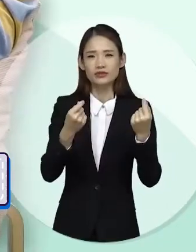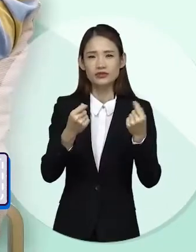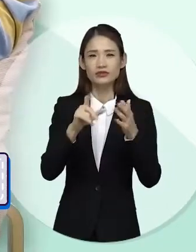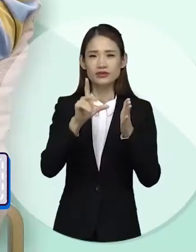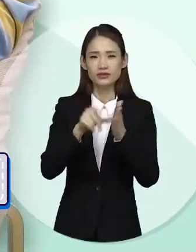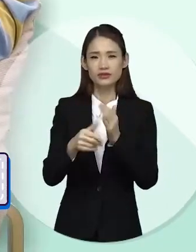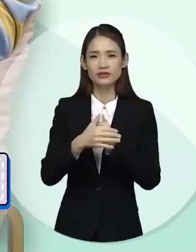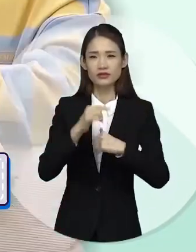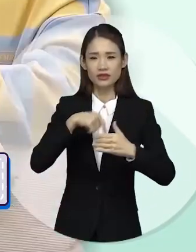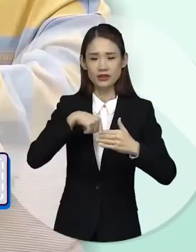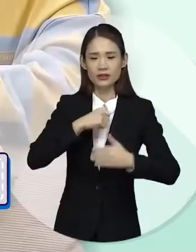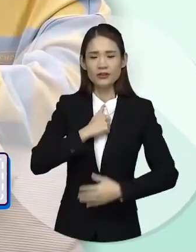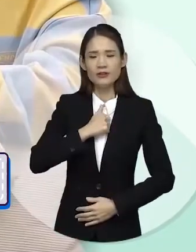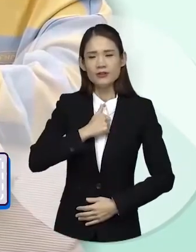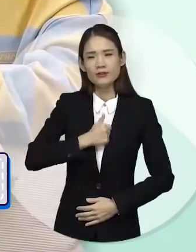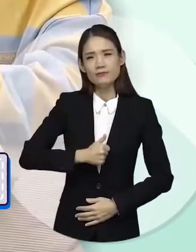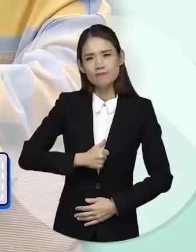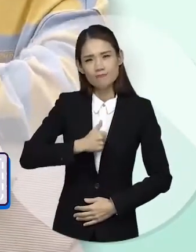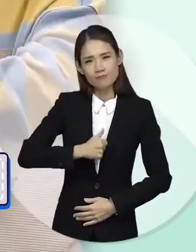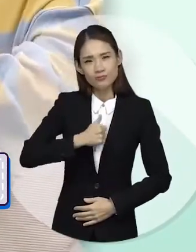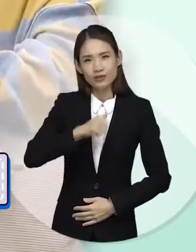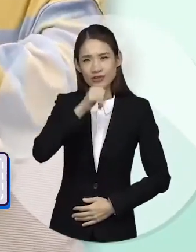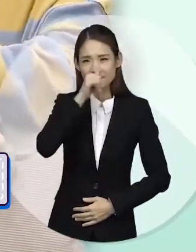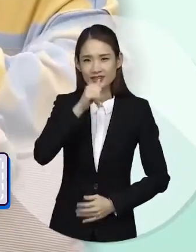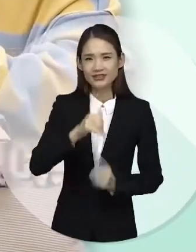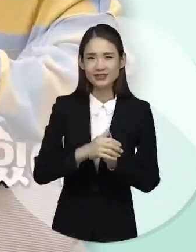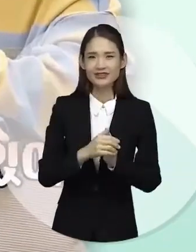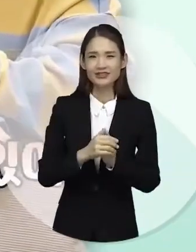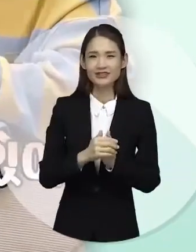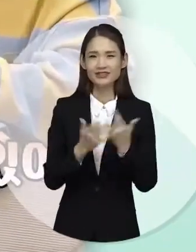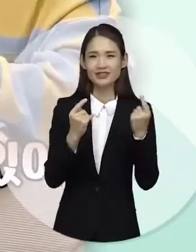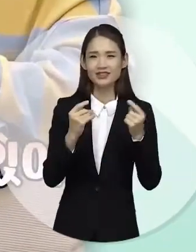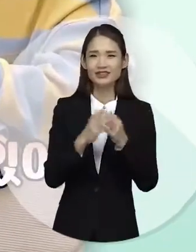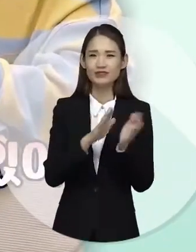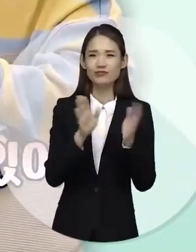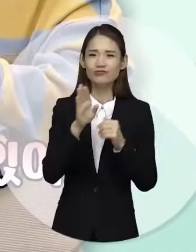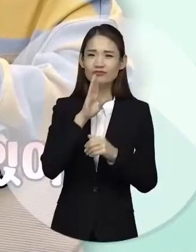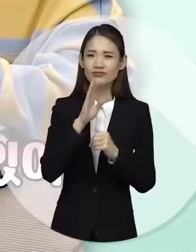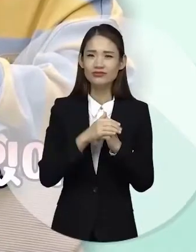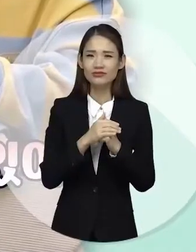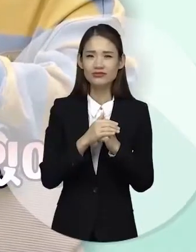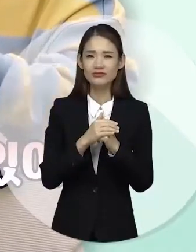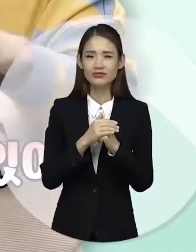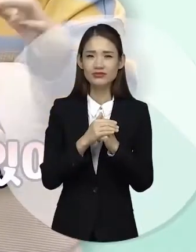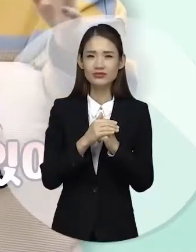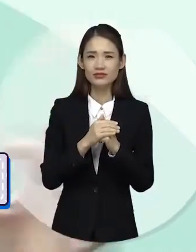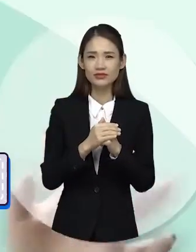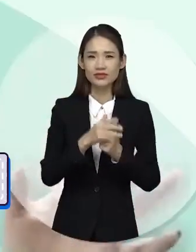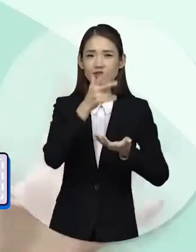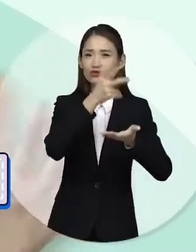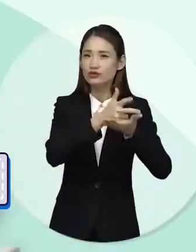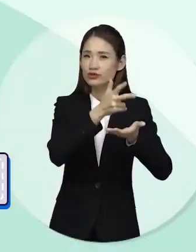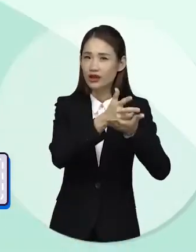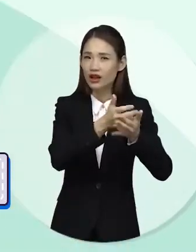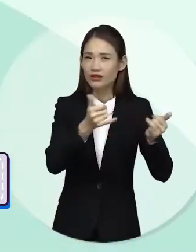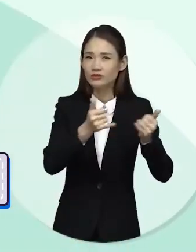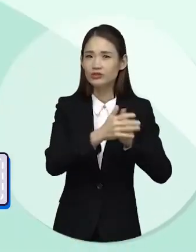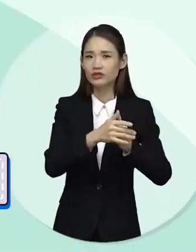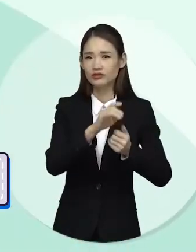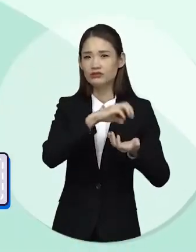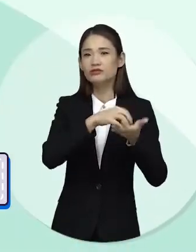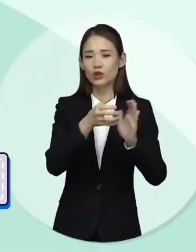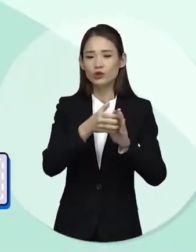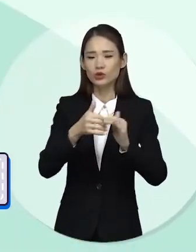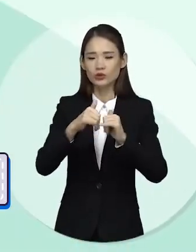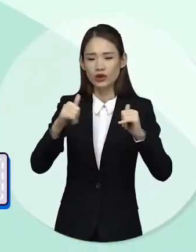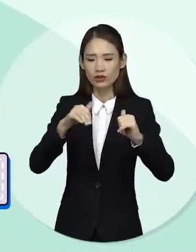그럴 때마다 사실 안에서 화가 막 끓어오르죠. 그렇죠. 약간 그러니까 사실 주차하시는 분들은